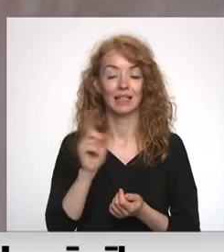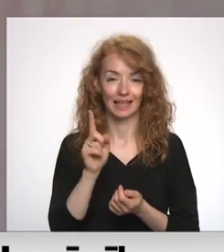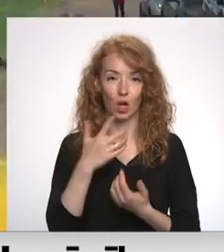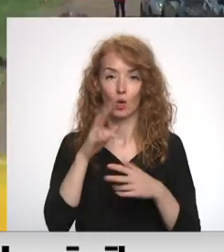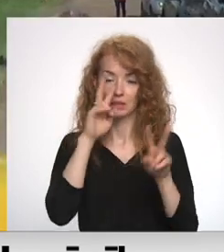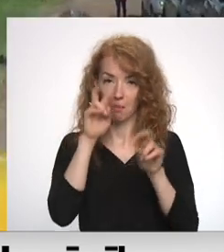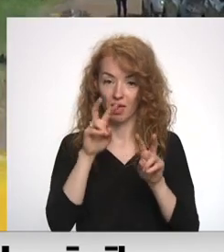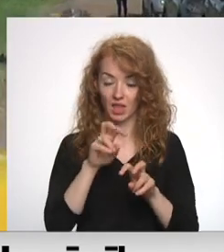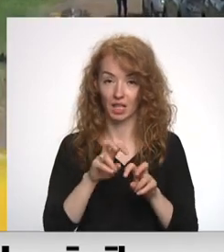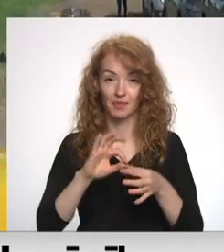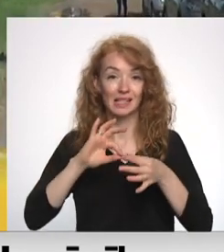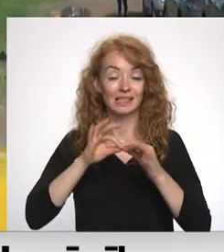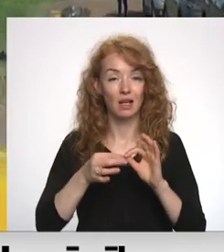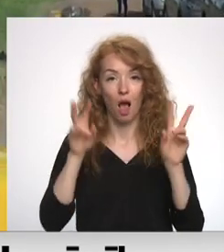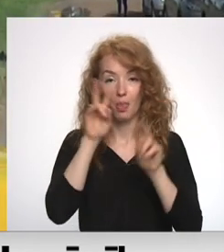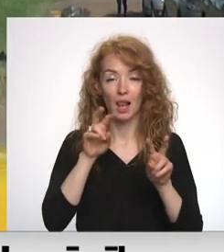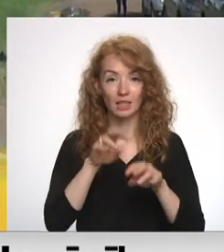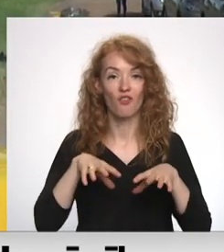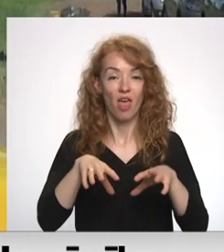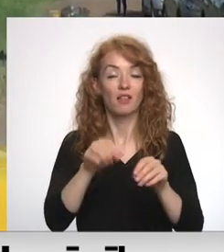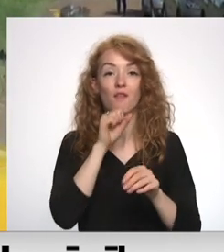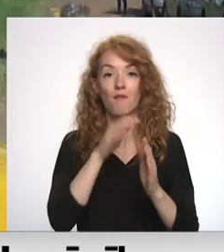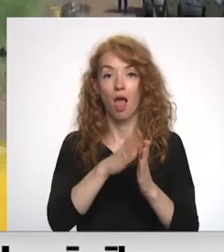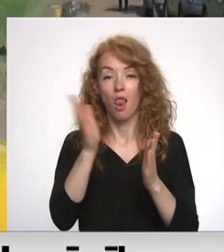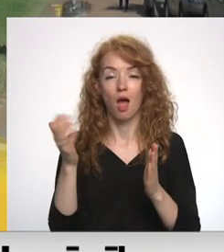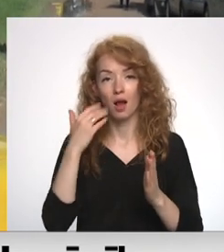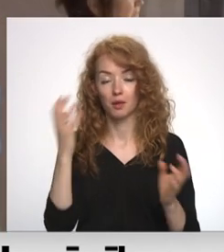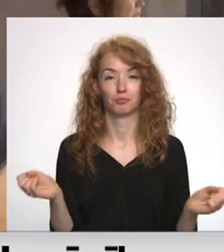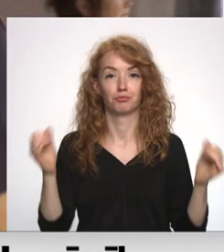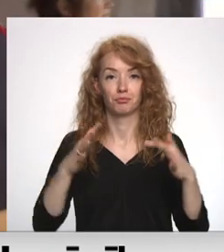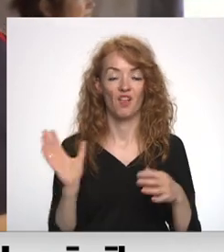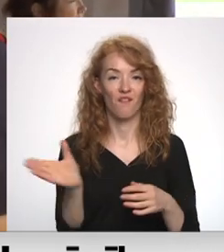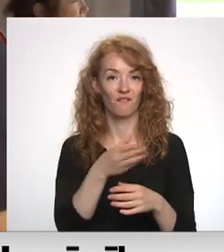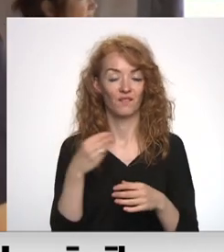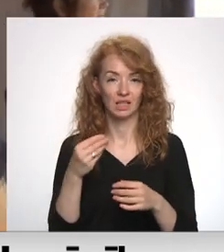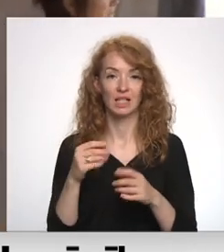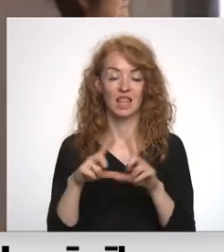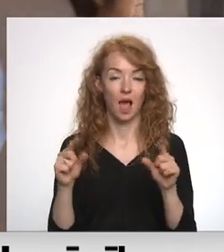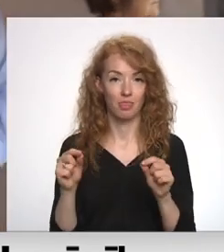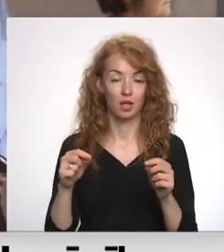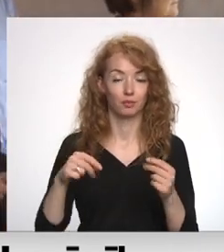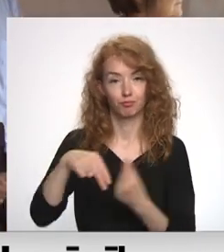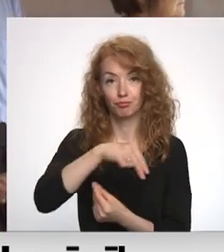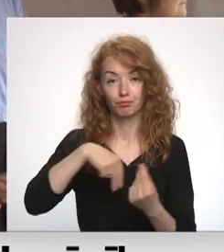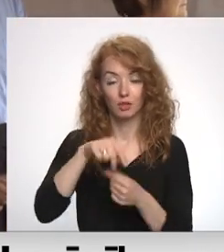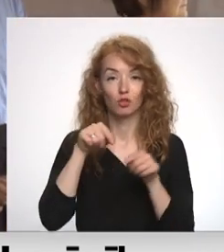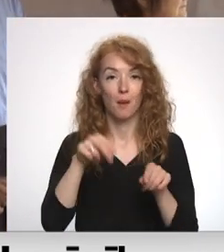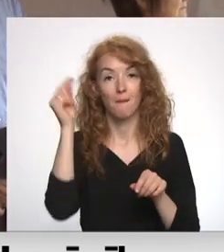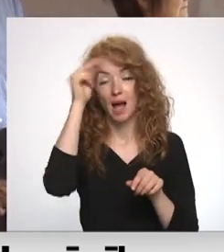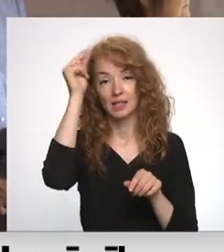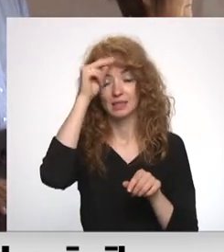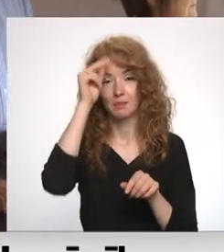izvērtēti. Sīkāk analīze tikšot veikt vēlāk sanākot kopā visiem iesaistītiem dienestiem. Praktiskajām mācībām